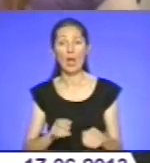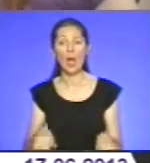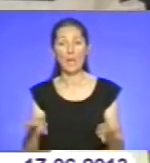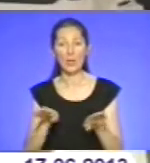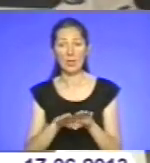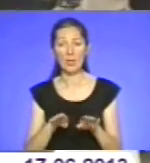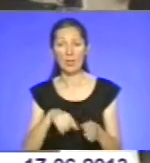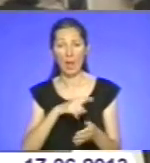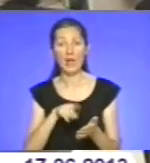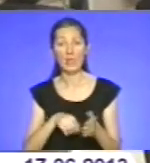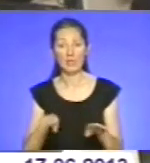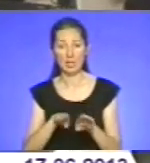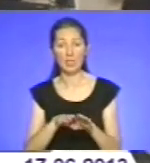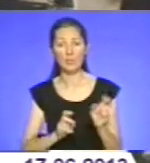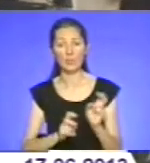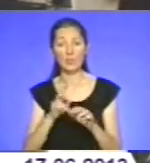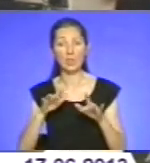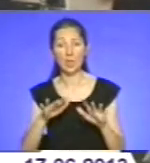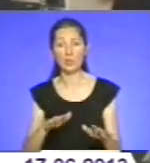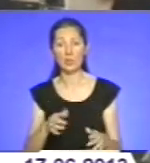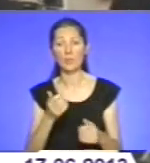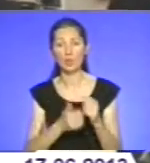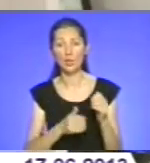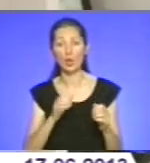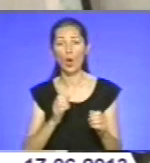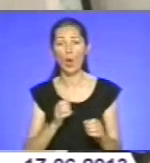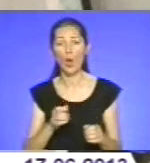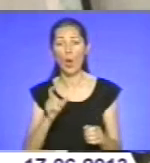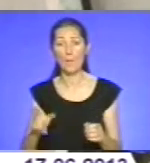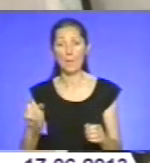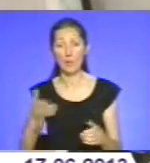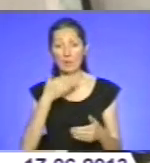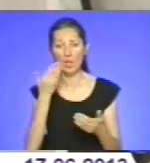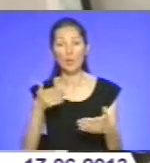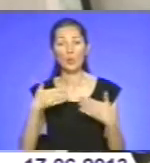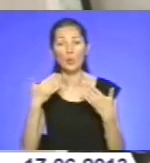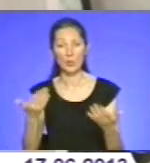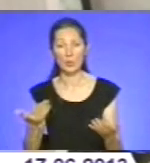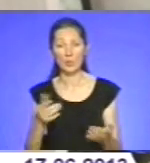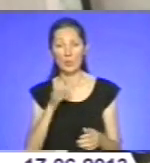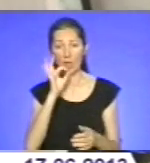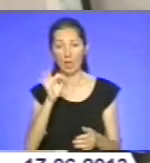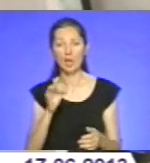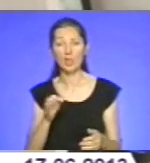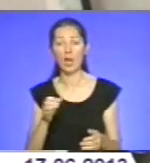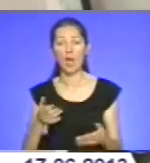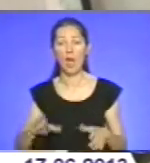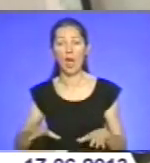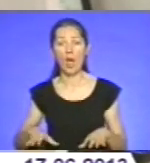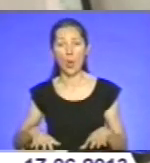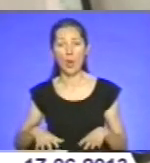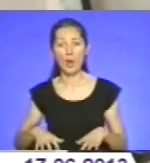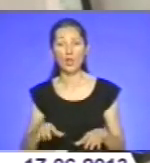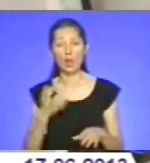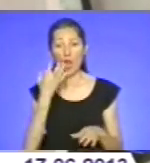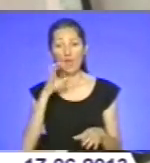діяльності. Нерідко роботодавці звертаються із пропозиціями, зазначає оператор урядової гарячої лінії Сніжанна. Велика